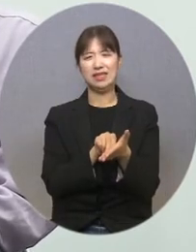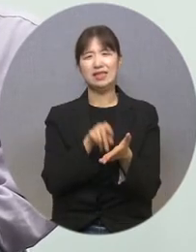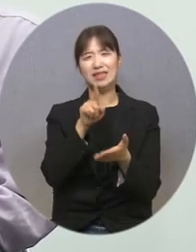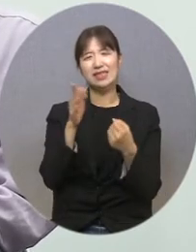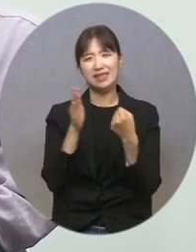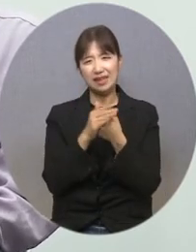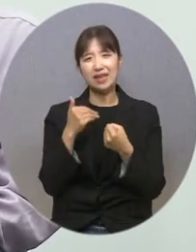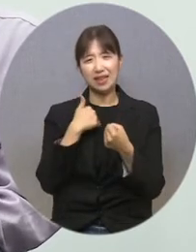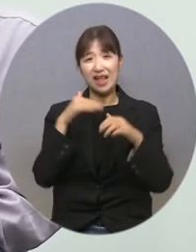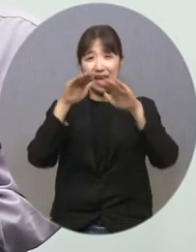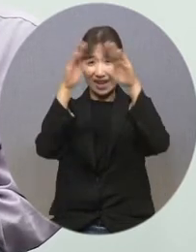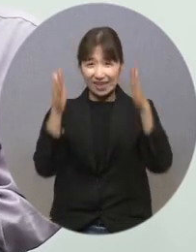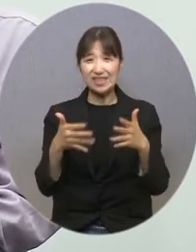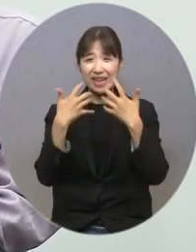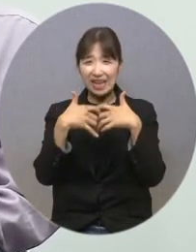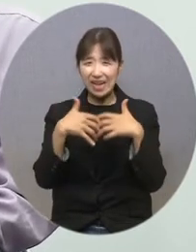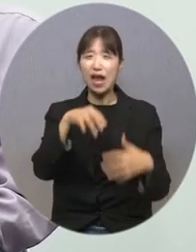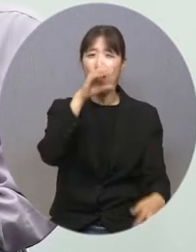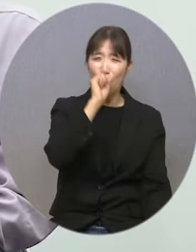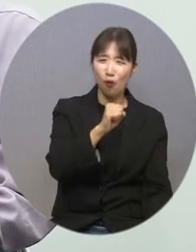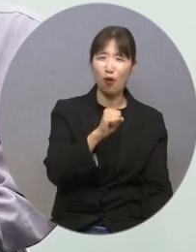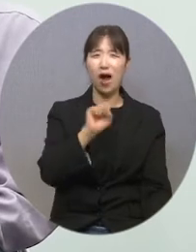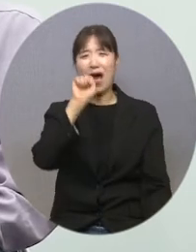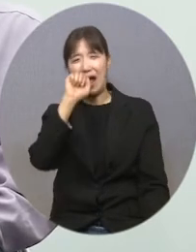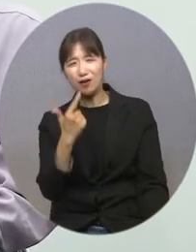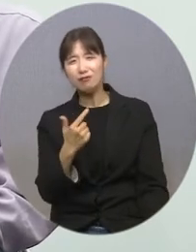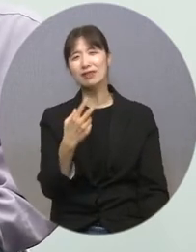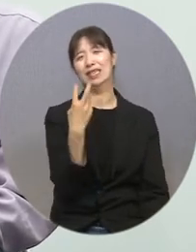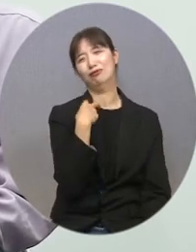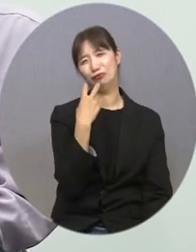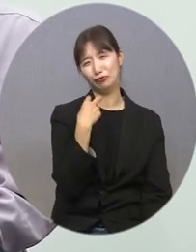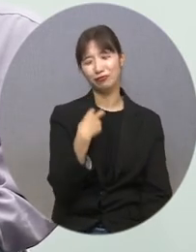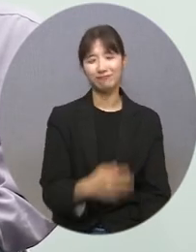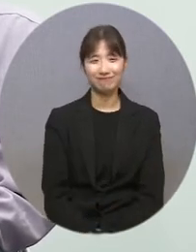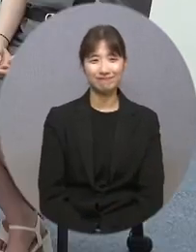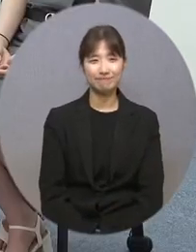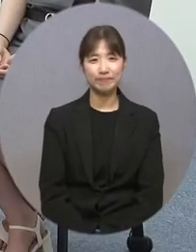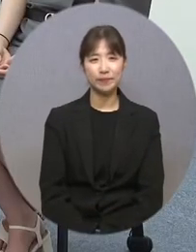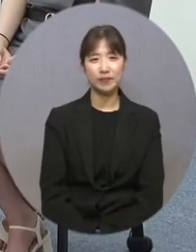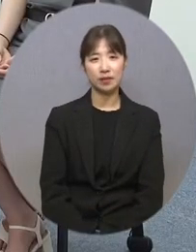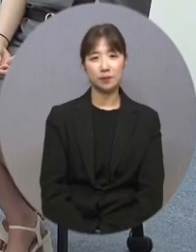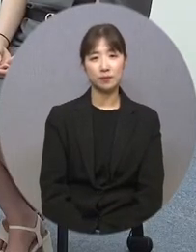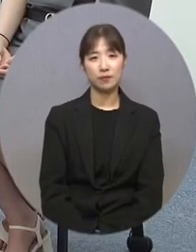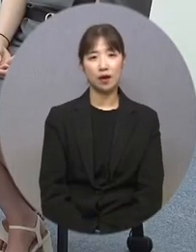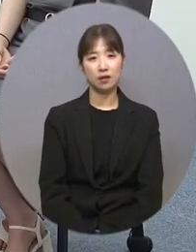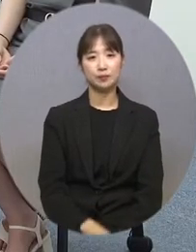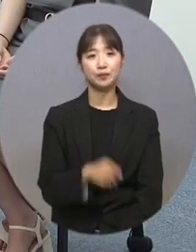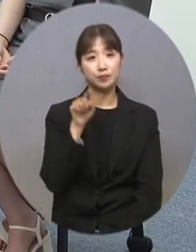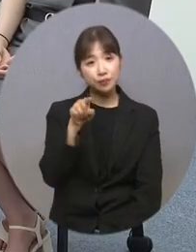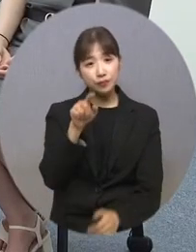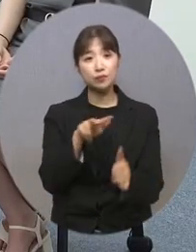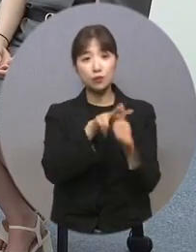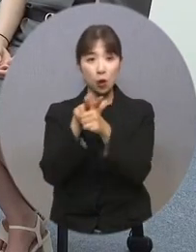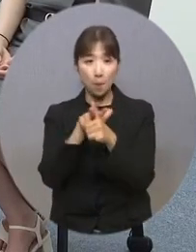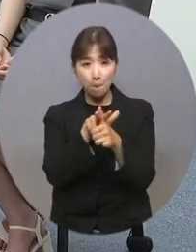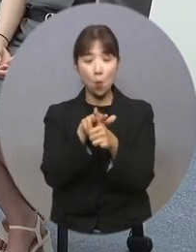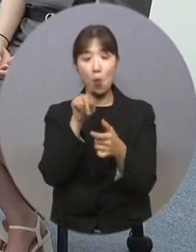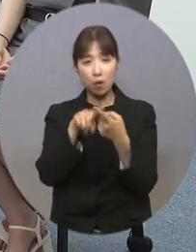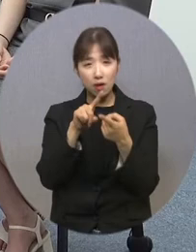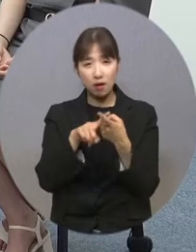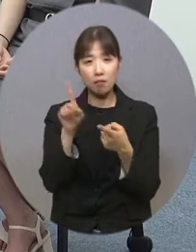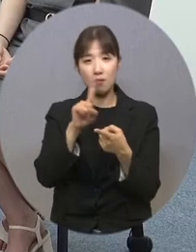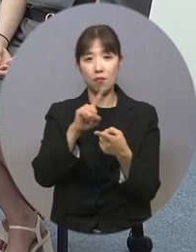키오스크 가설은 좋으면서도 좋지 않아요 금호 정보제공 뭐 이런거에 는 사실은 나